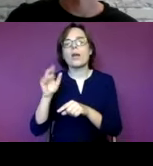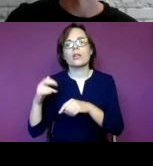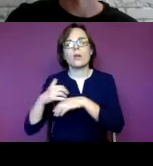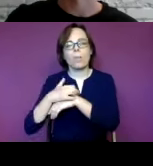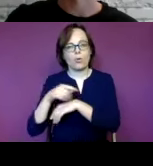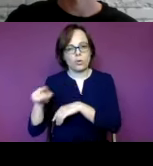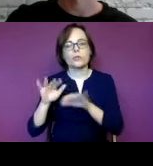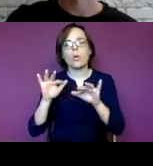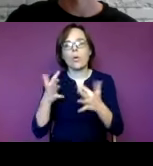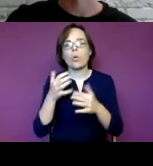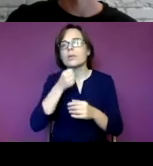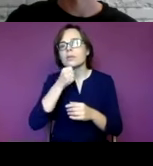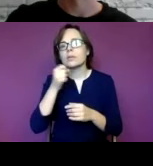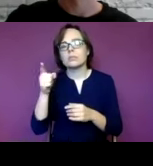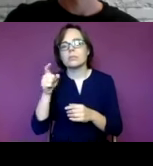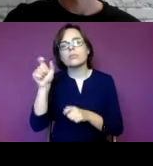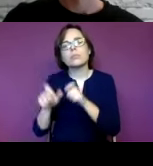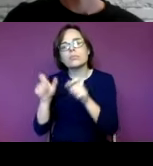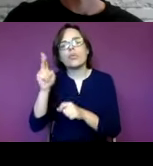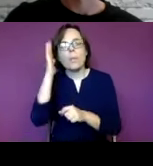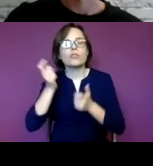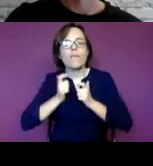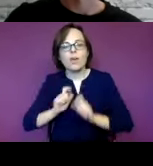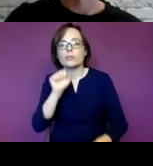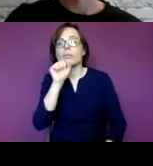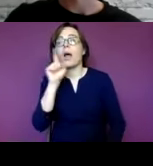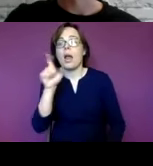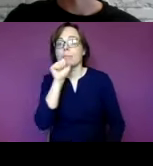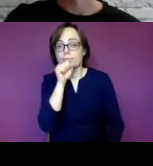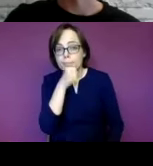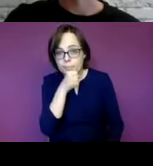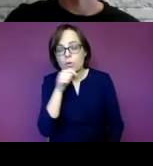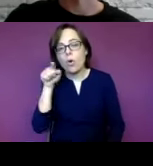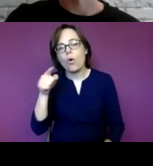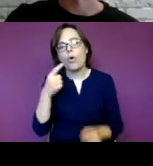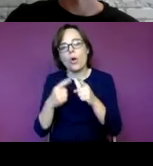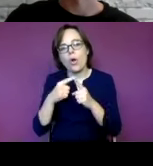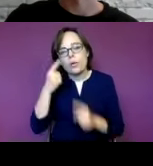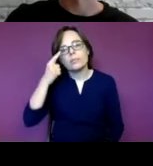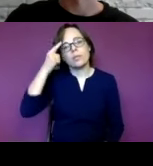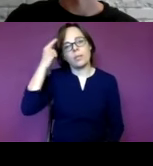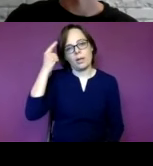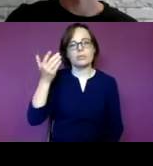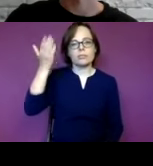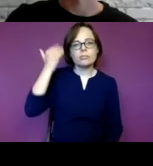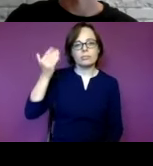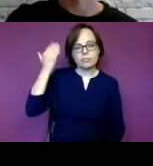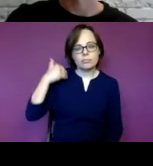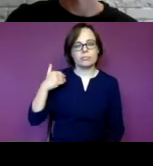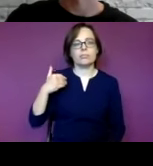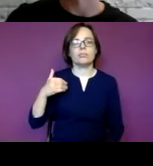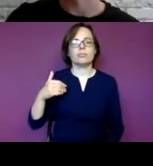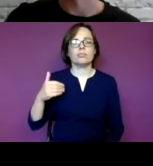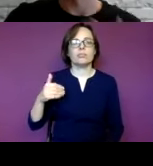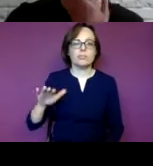starsze pokolenie mieszkańców wsi z pewnym sentymentalizmem wraca do swoich czasów, czy to